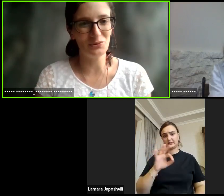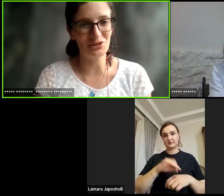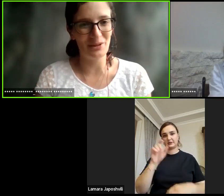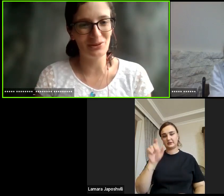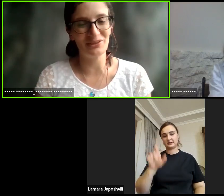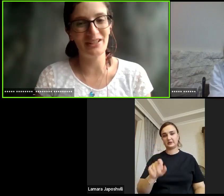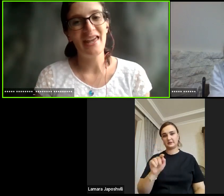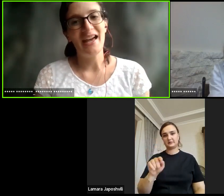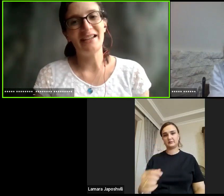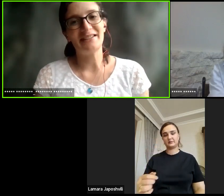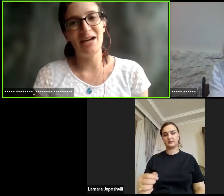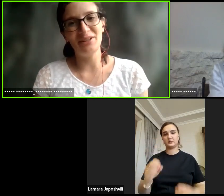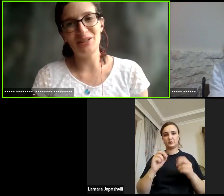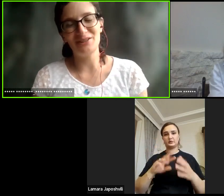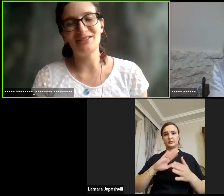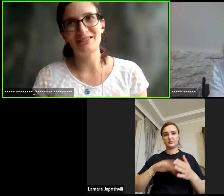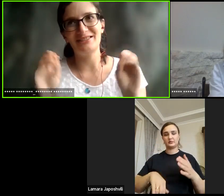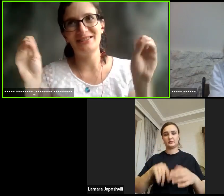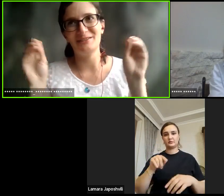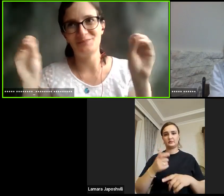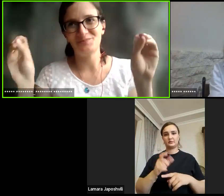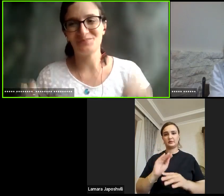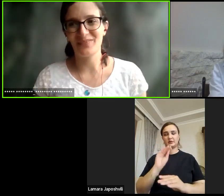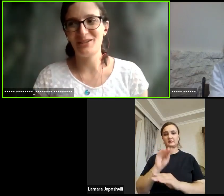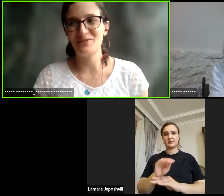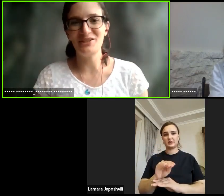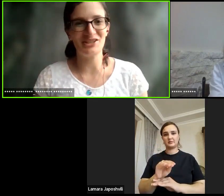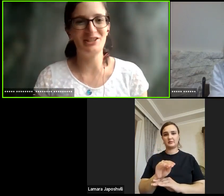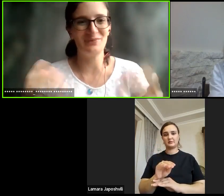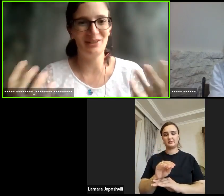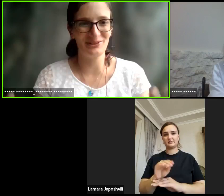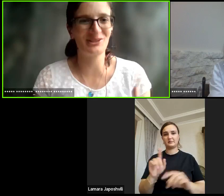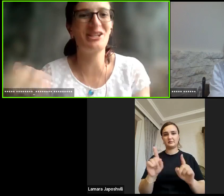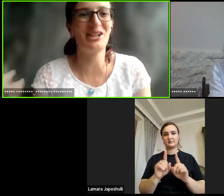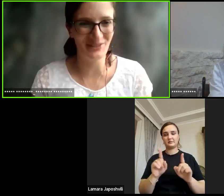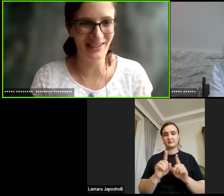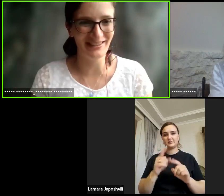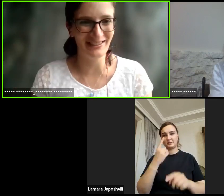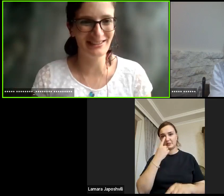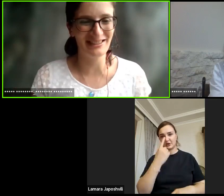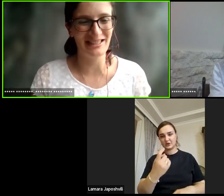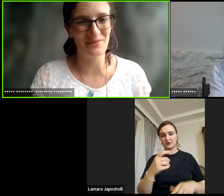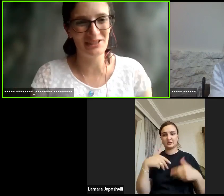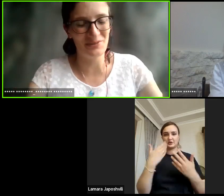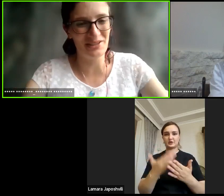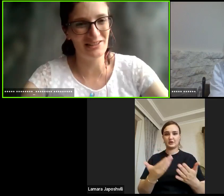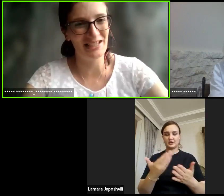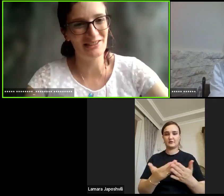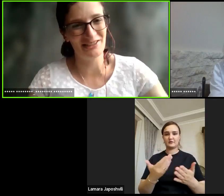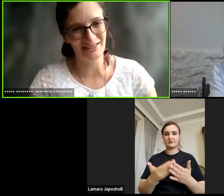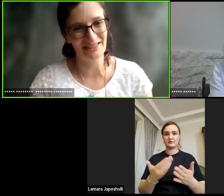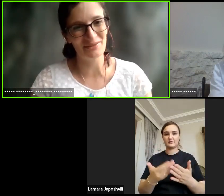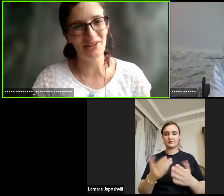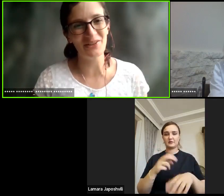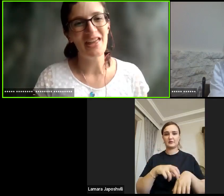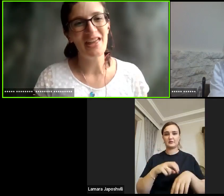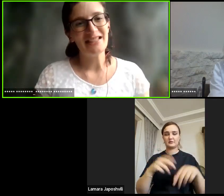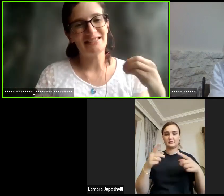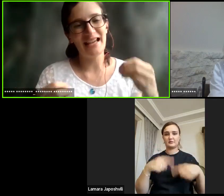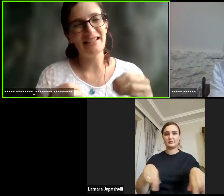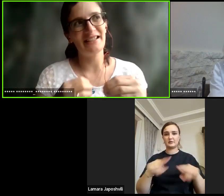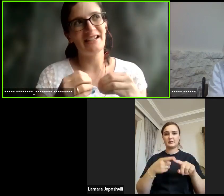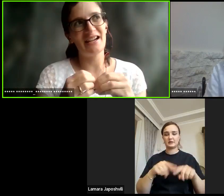თავს გზობენ უსაფრთხოდ და აი დამატებით ისეთი მინიშნება თუ რჩევა კიდე სამედიცინო პერსონალისთვის ის იქნება